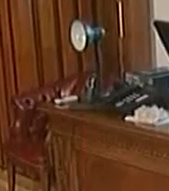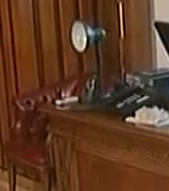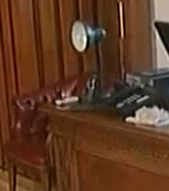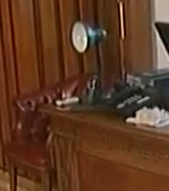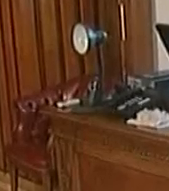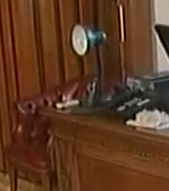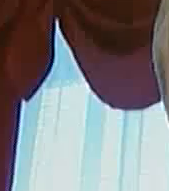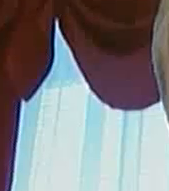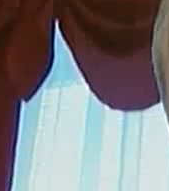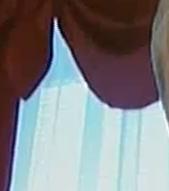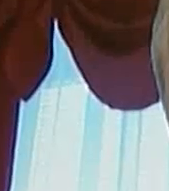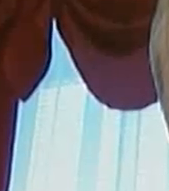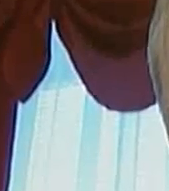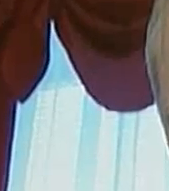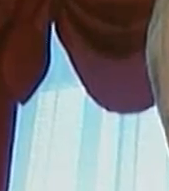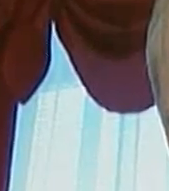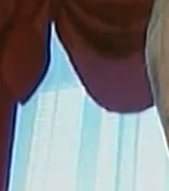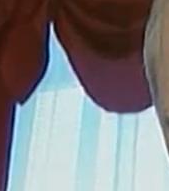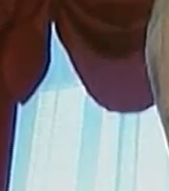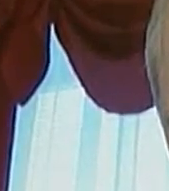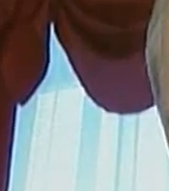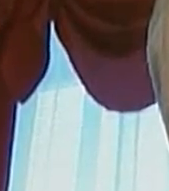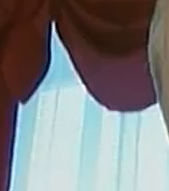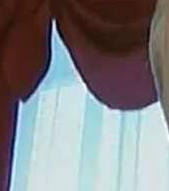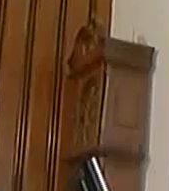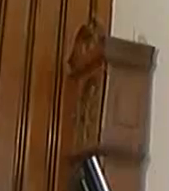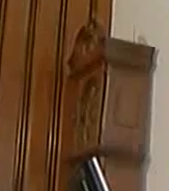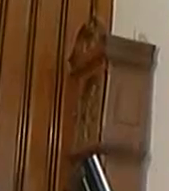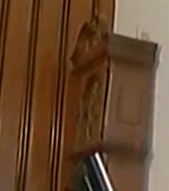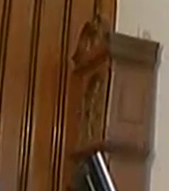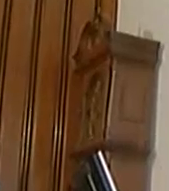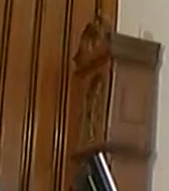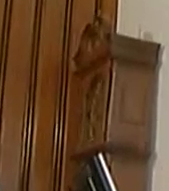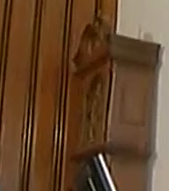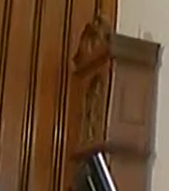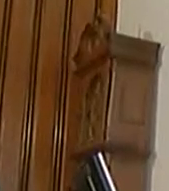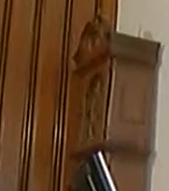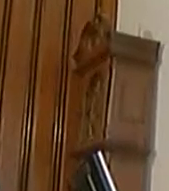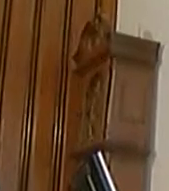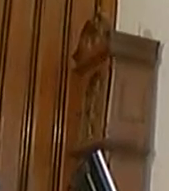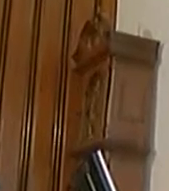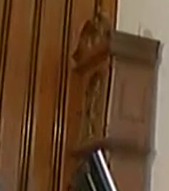Predsjednik Kosova prisustvovaće inauguraciji Ive Josipovića u Zagrebu, saopšteno u Prištini.